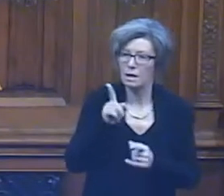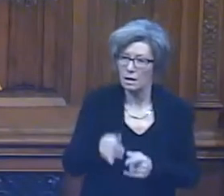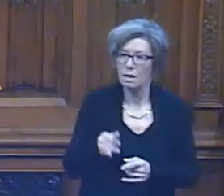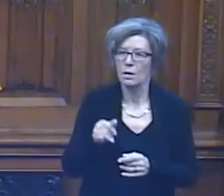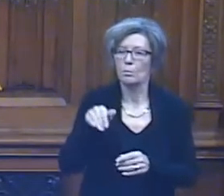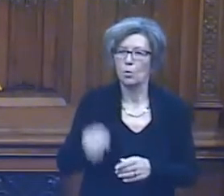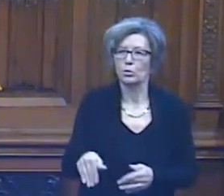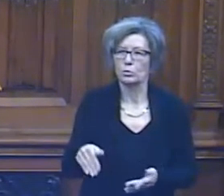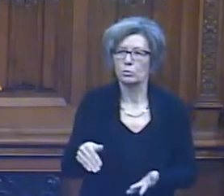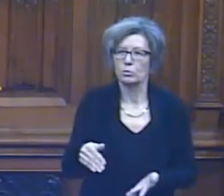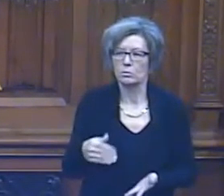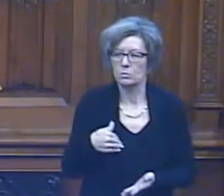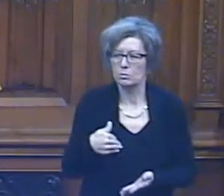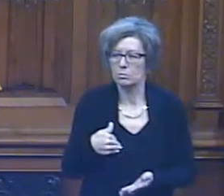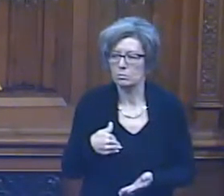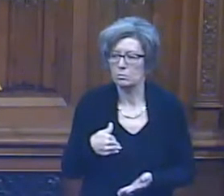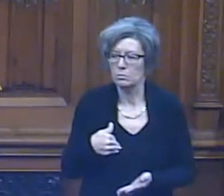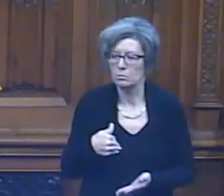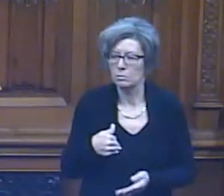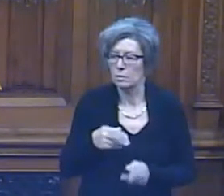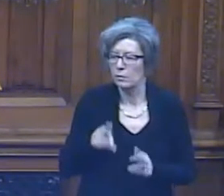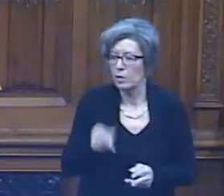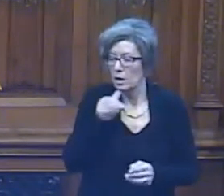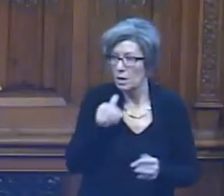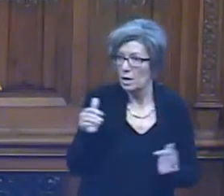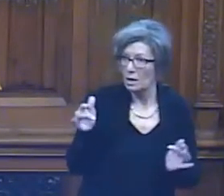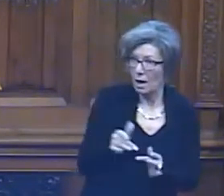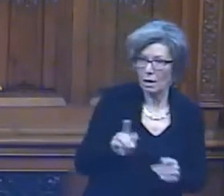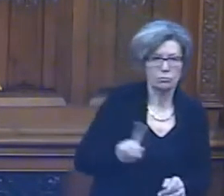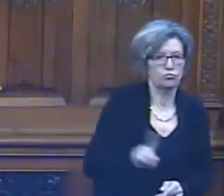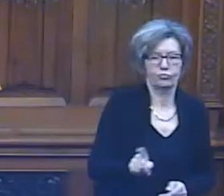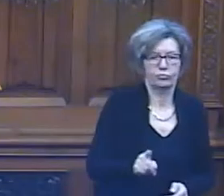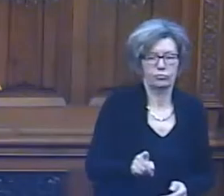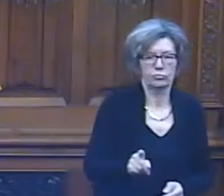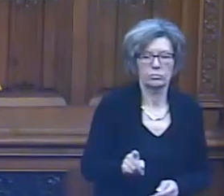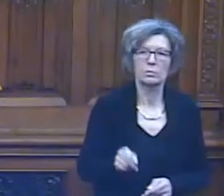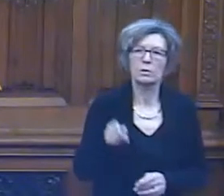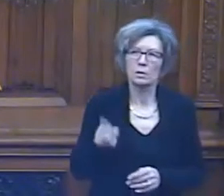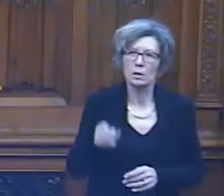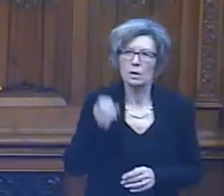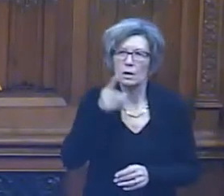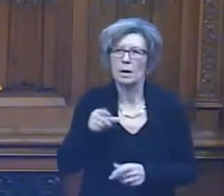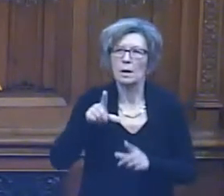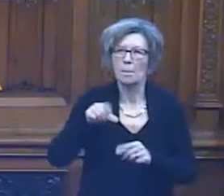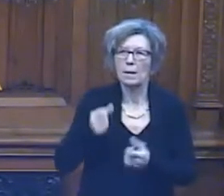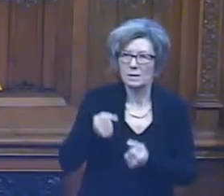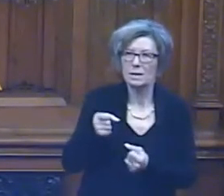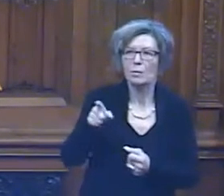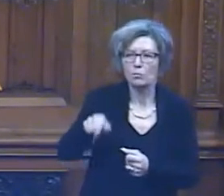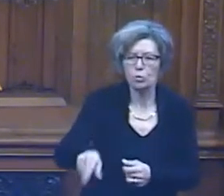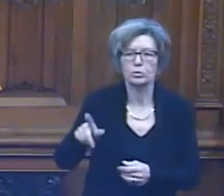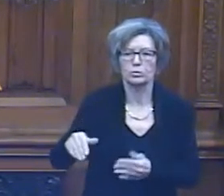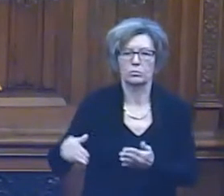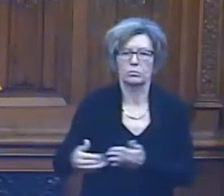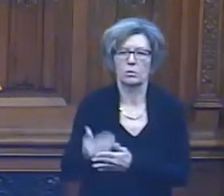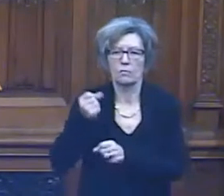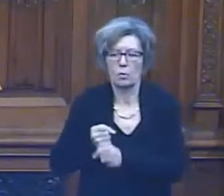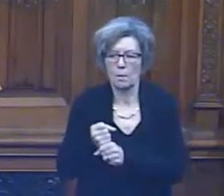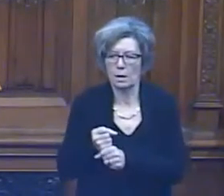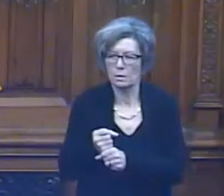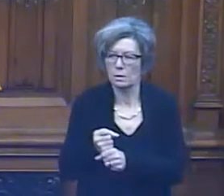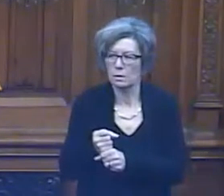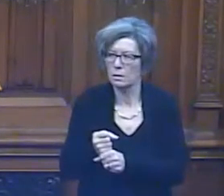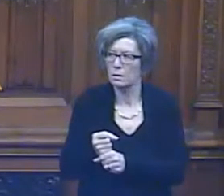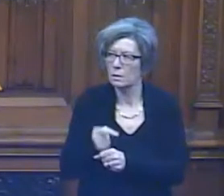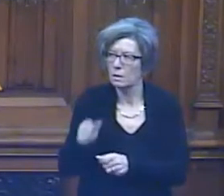tun, dann habe ich hier wirklich nichts dagegen. Schauen Sie, wir glauben auch, dass die Mindestsicherung reformbedürftig ist. Und ich habe mich diesbezüglich auch